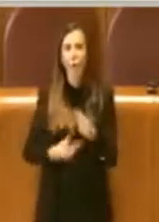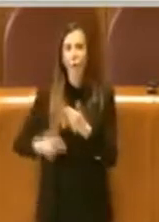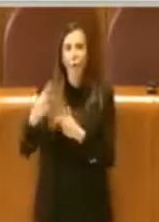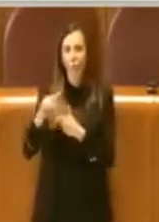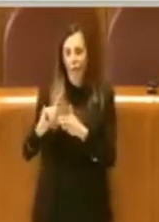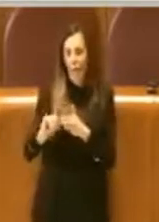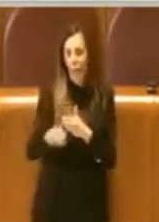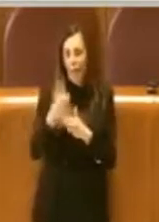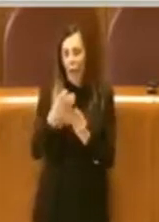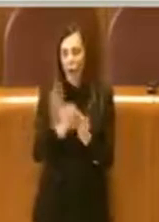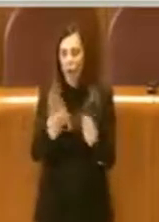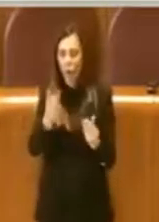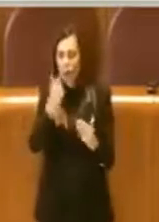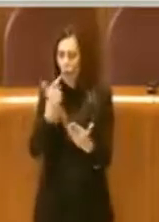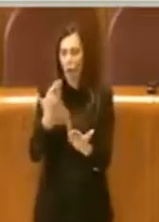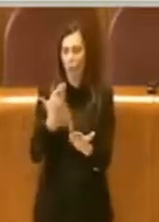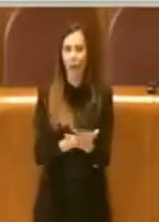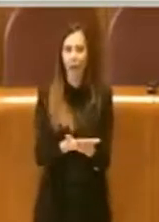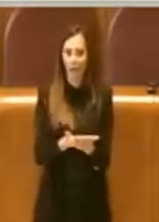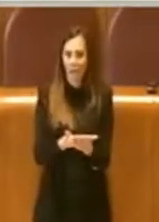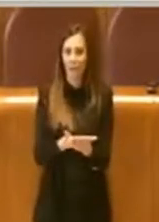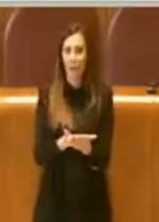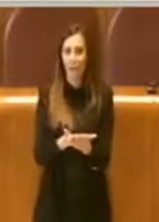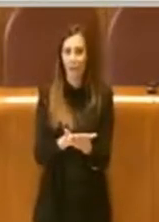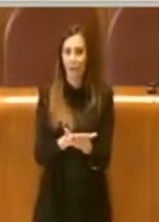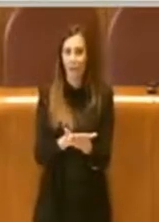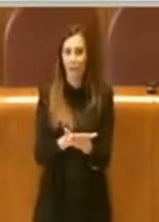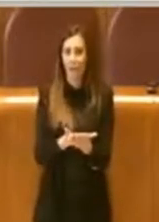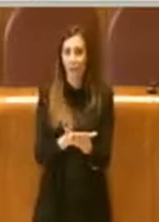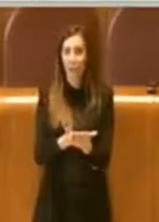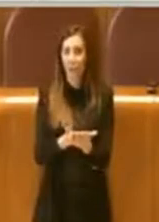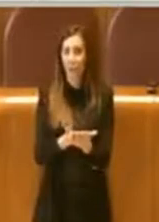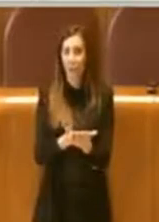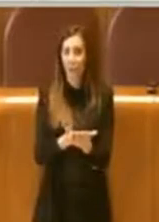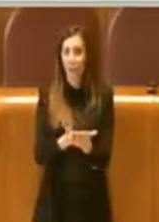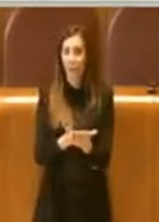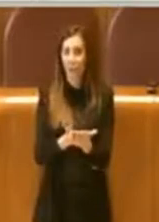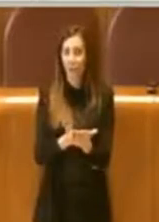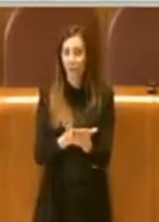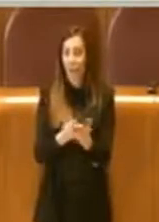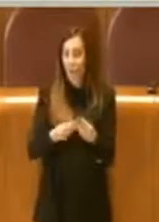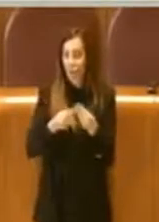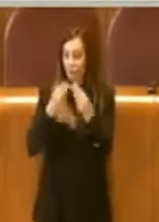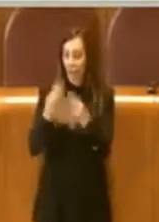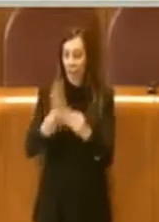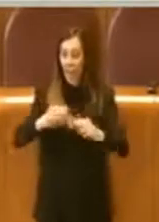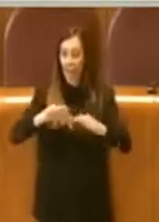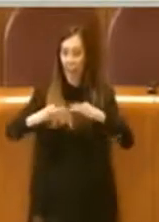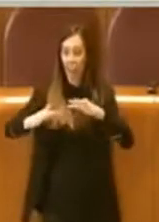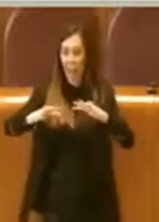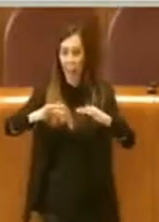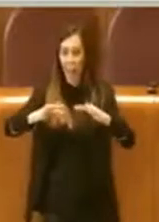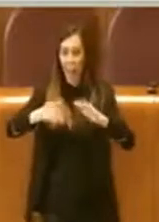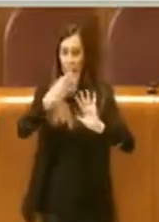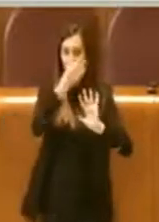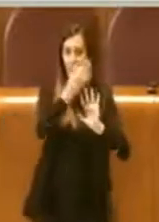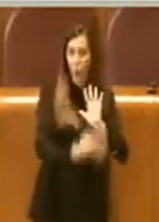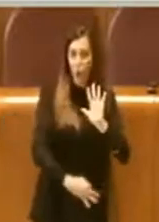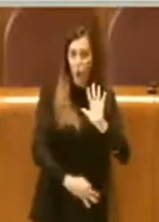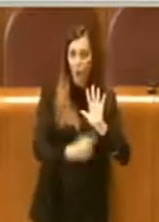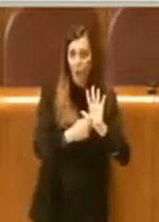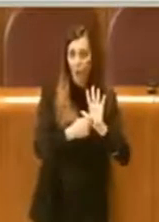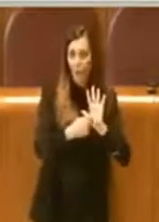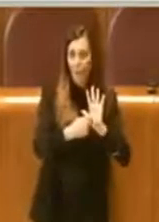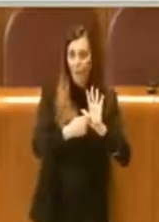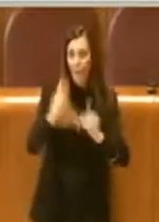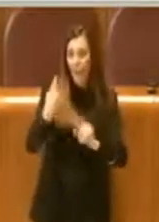individuare delle soluzioni che potessero essere trovare un equilibrio fra le normative e